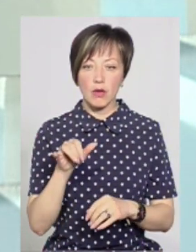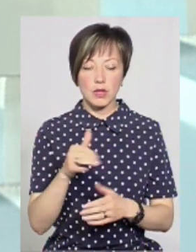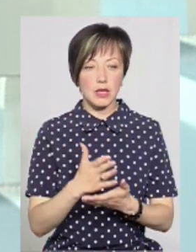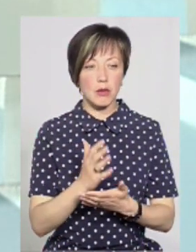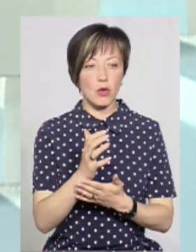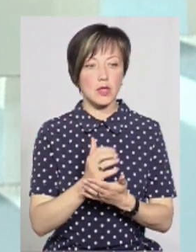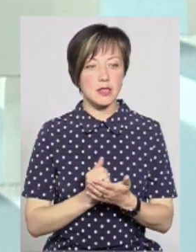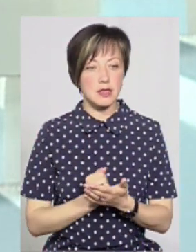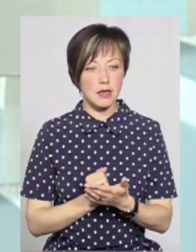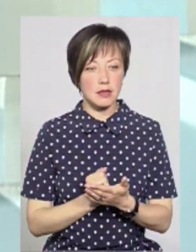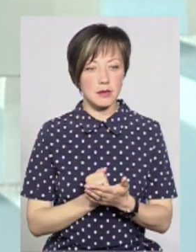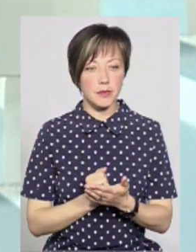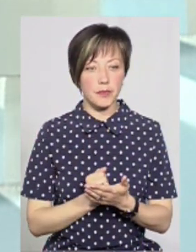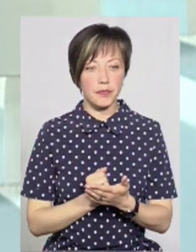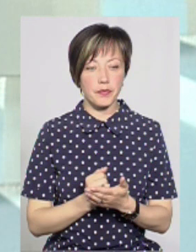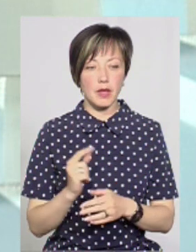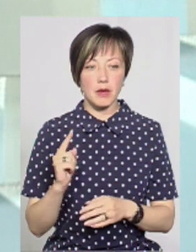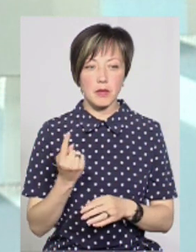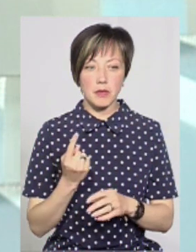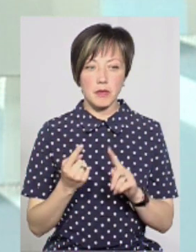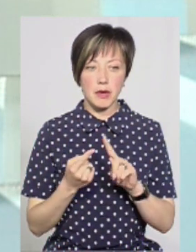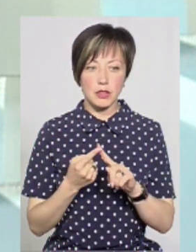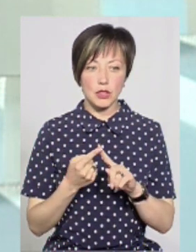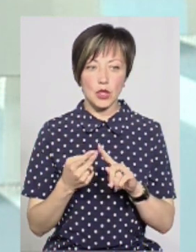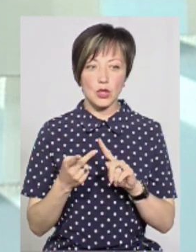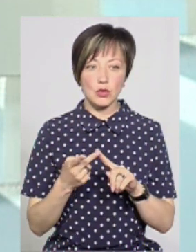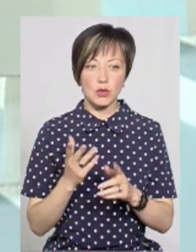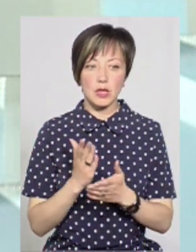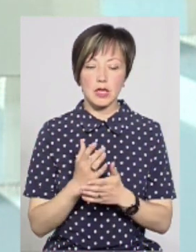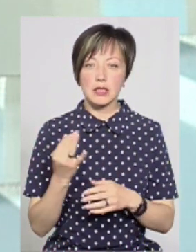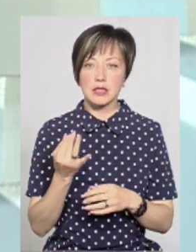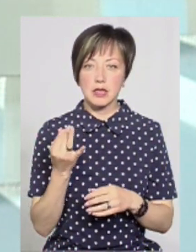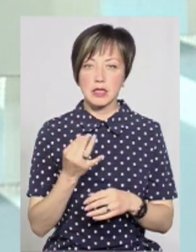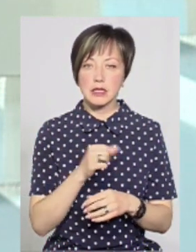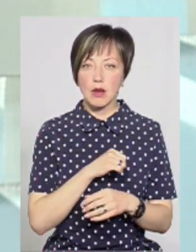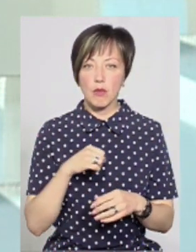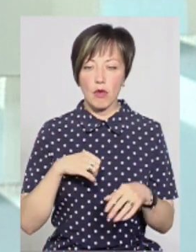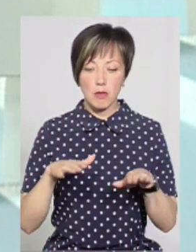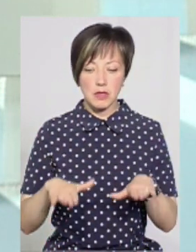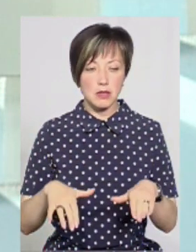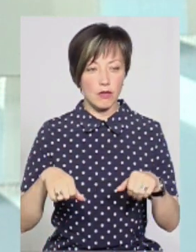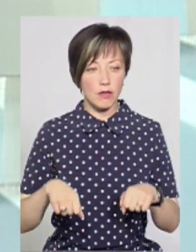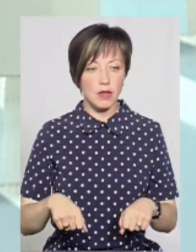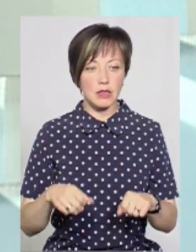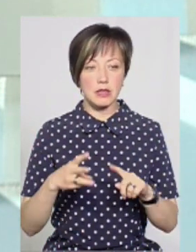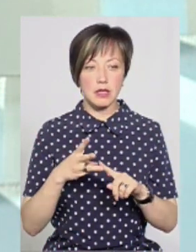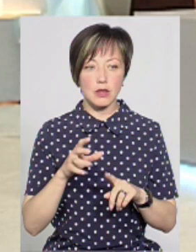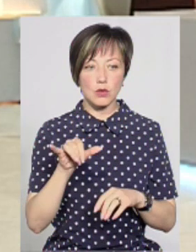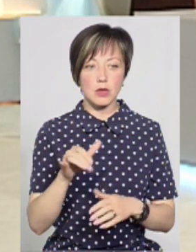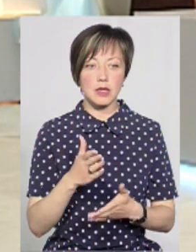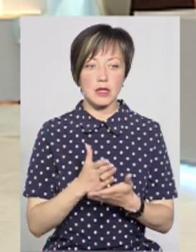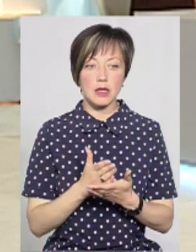є потенціал, перше, друге, в них є зацікавленість самої місцевої влади, і третє, в них